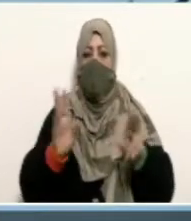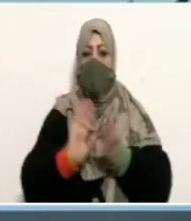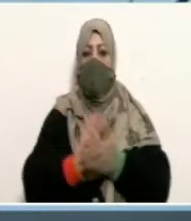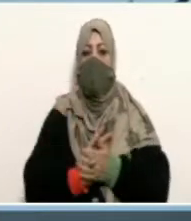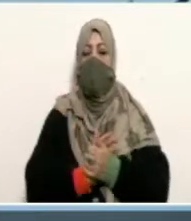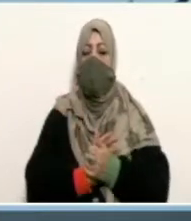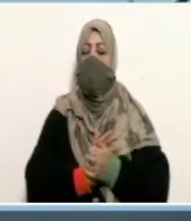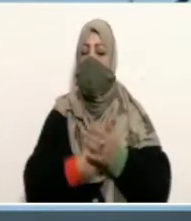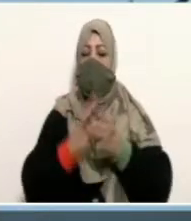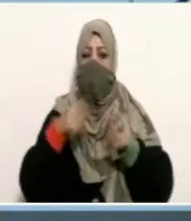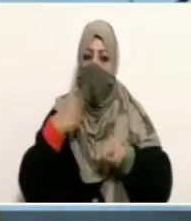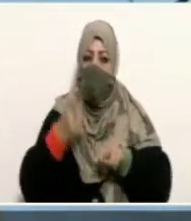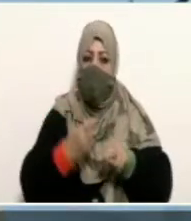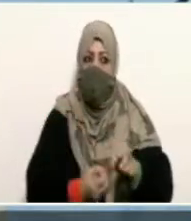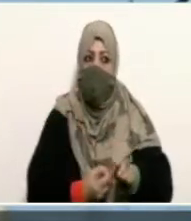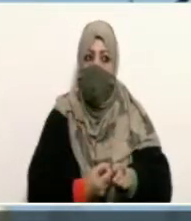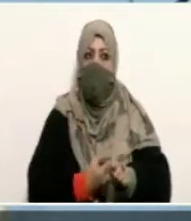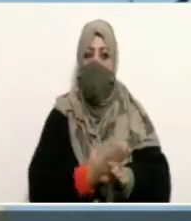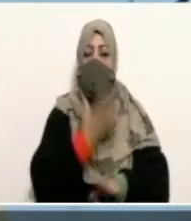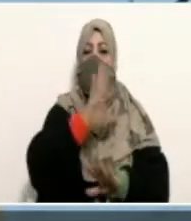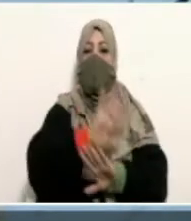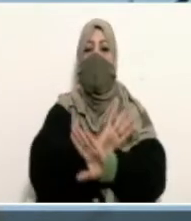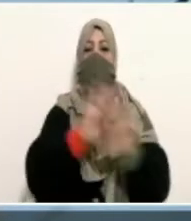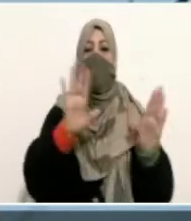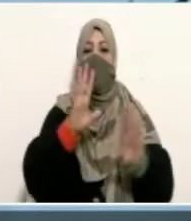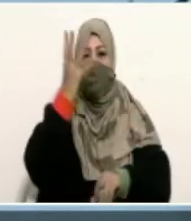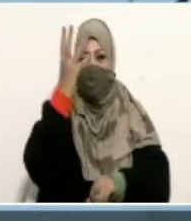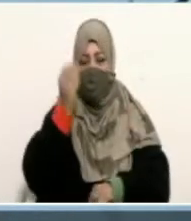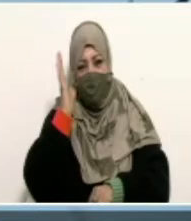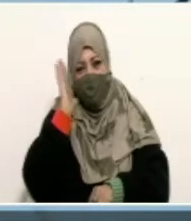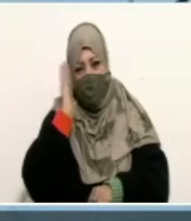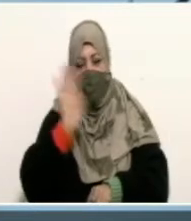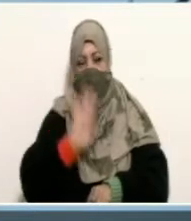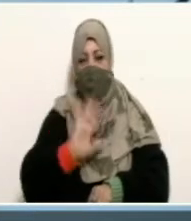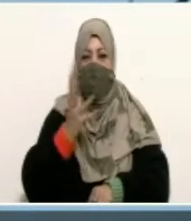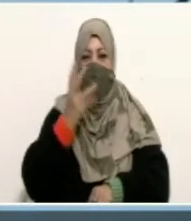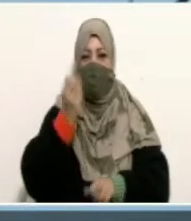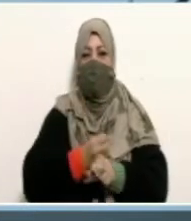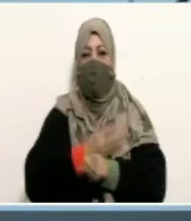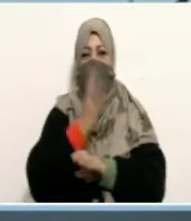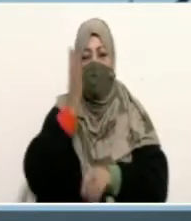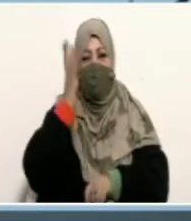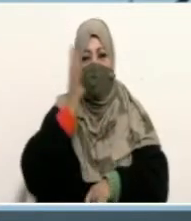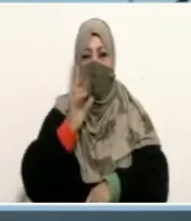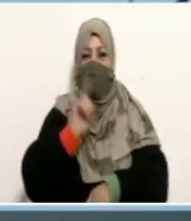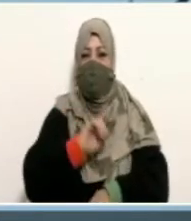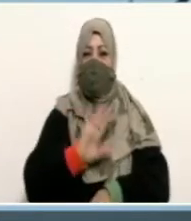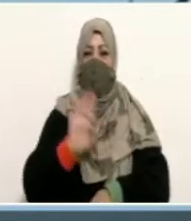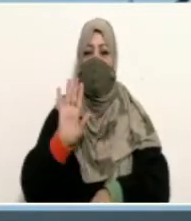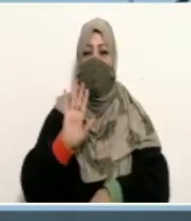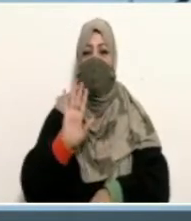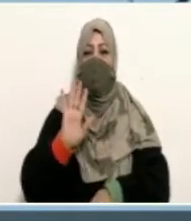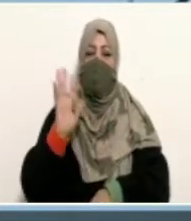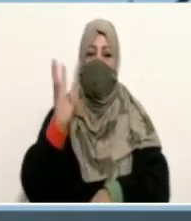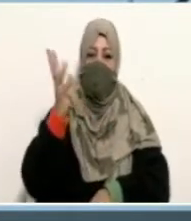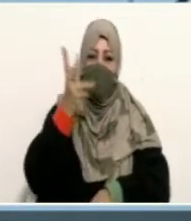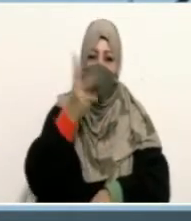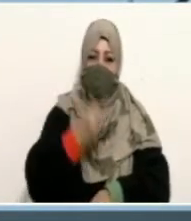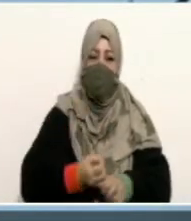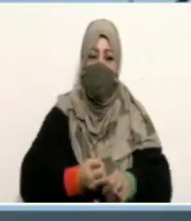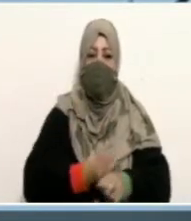فإذا خشي طلوع الفجر وأن يداهمه يعني طلوع الفجر، فعليه أن يوتر